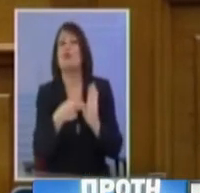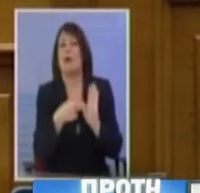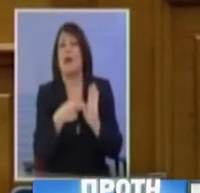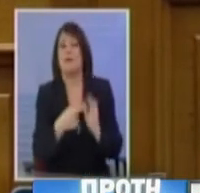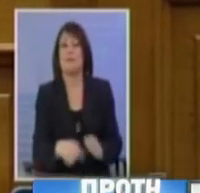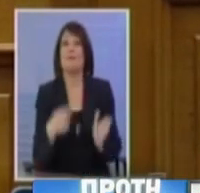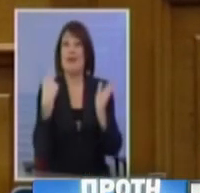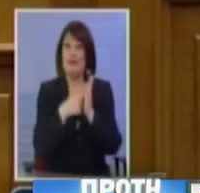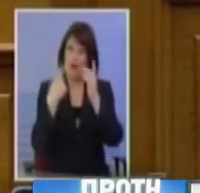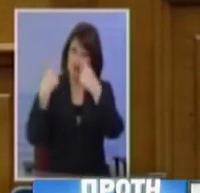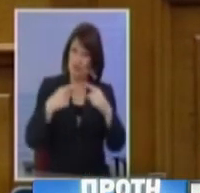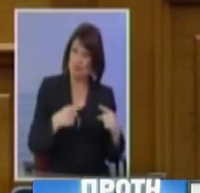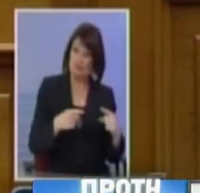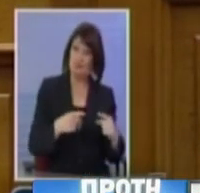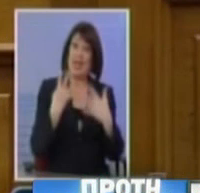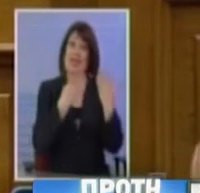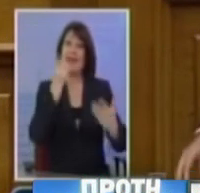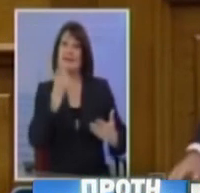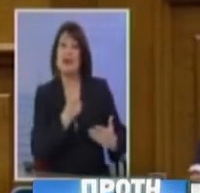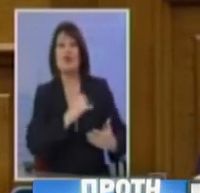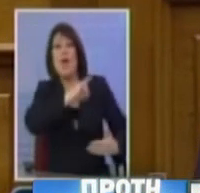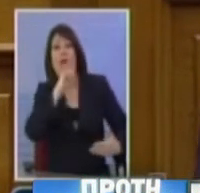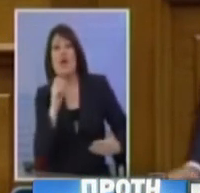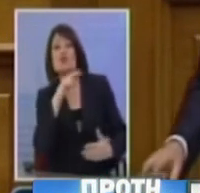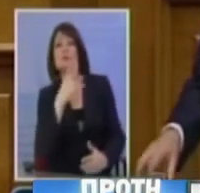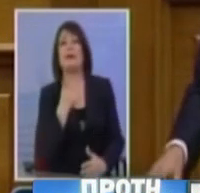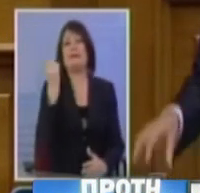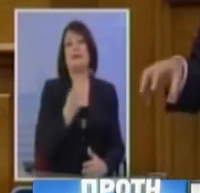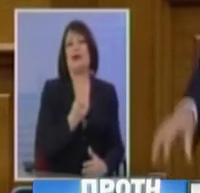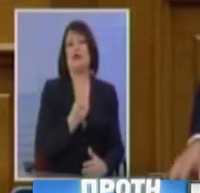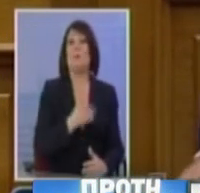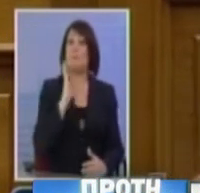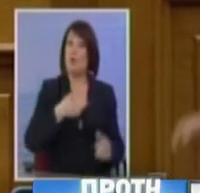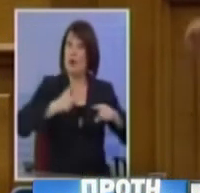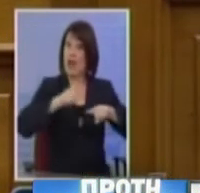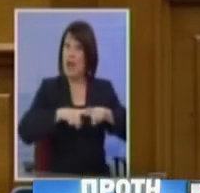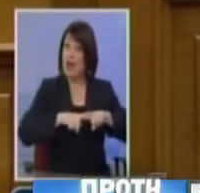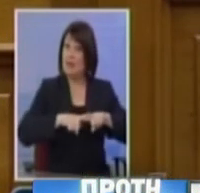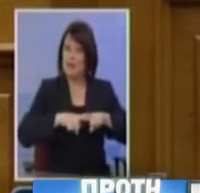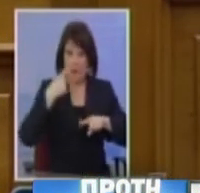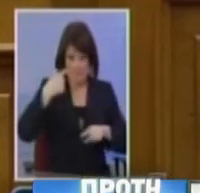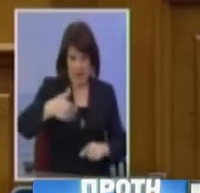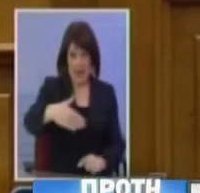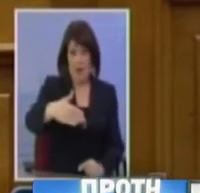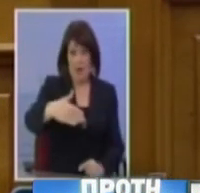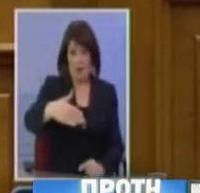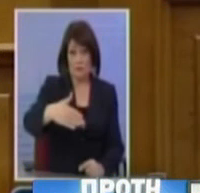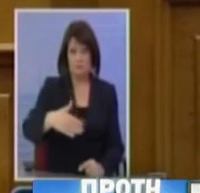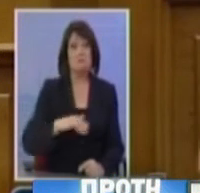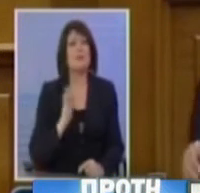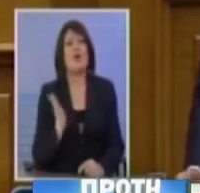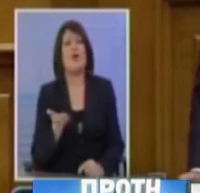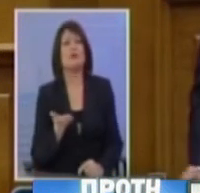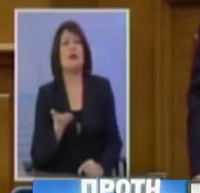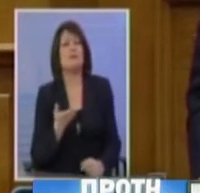φόρος ποικίλει από 9% ως 25%. Μπορεί λοιπόν και η Ελλάδα στο ορατό μέλλον, όταν ξεφύγει από αυτή τη